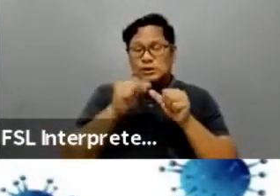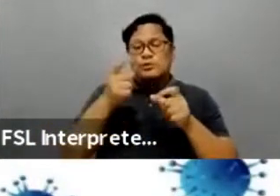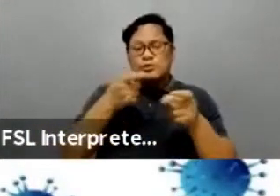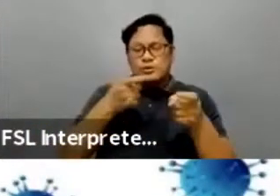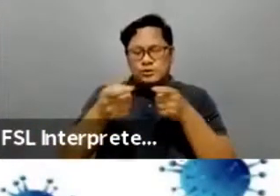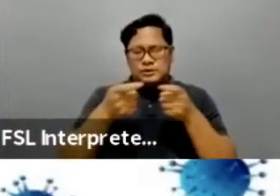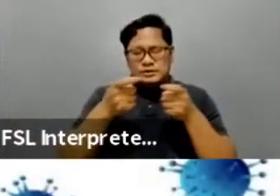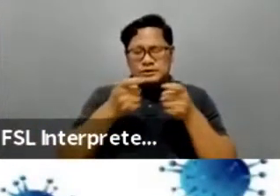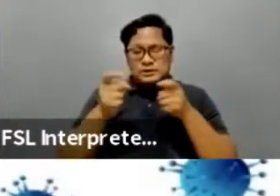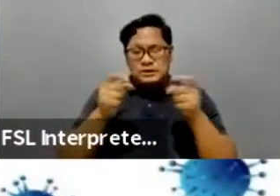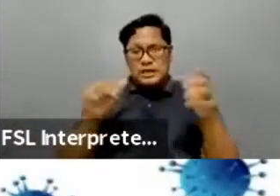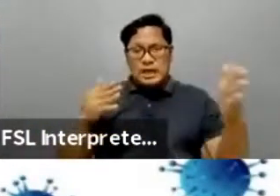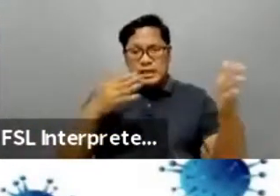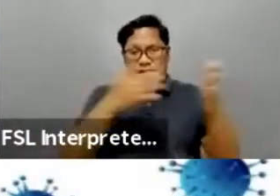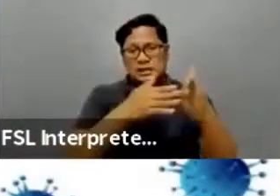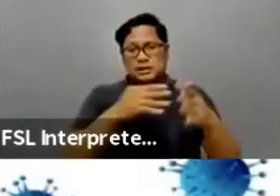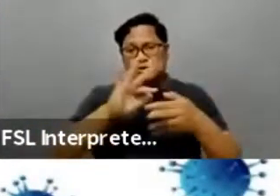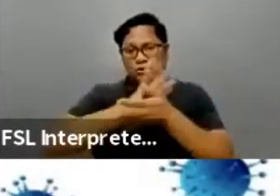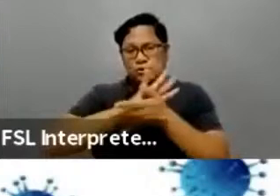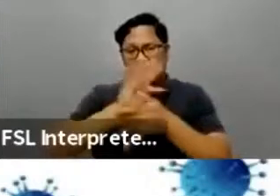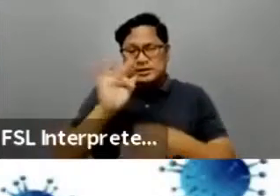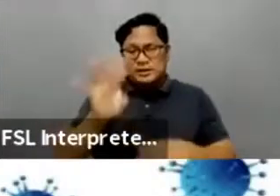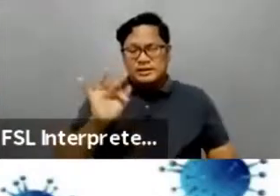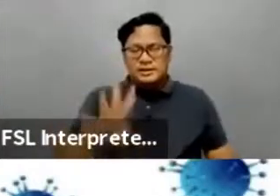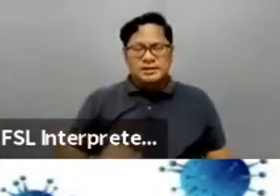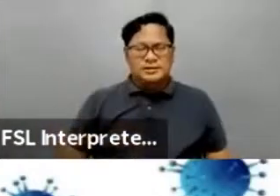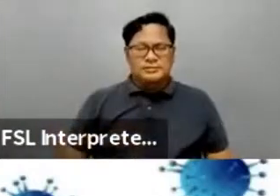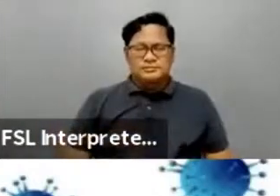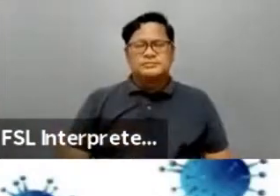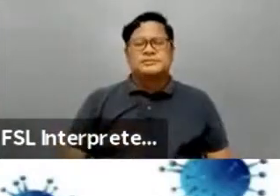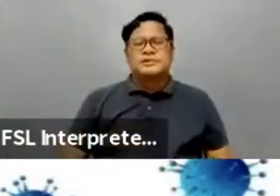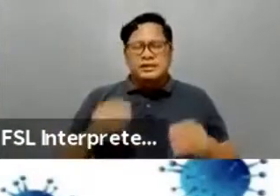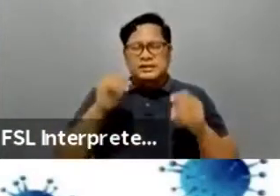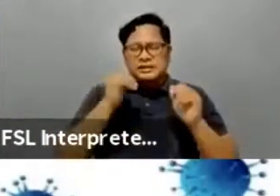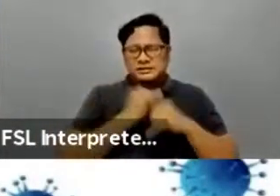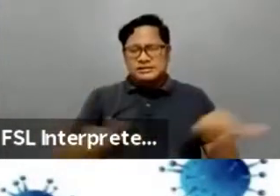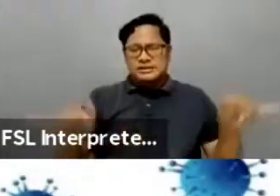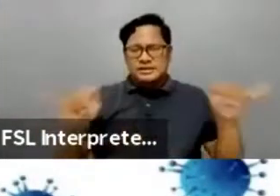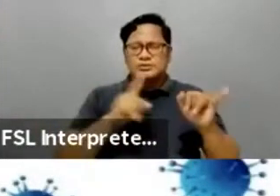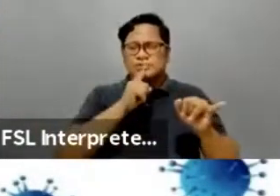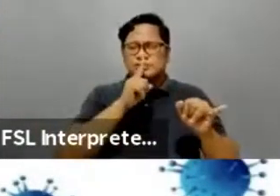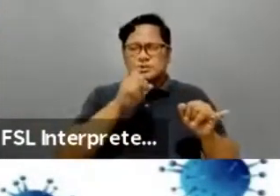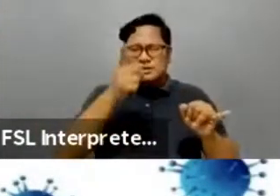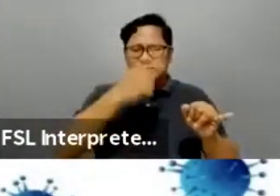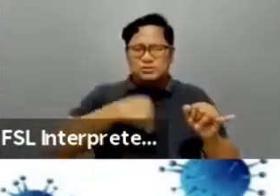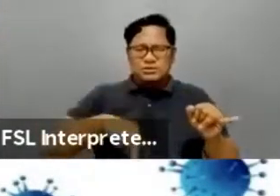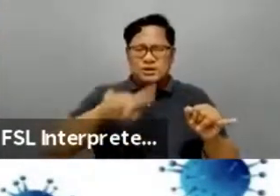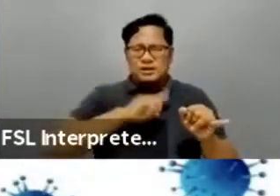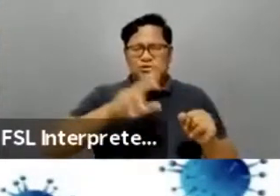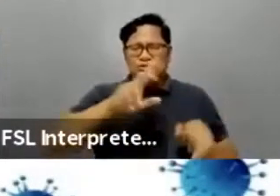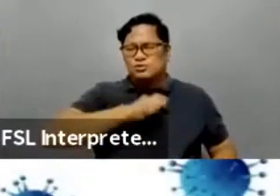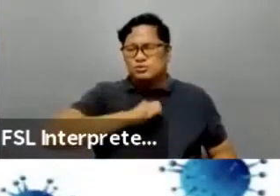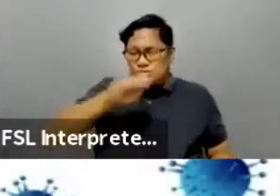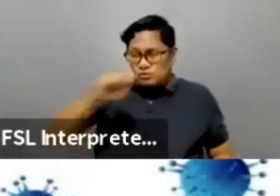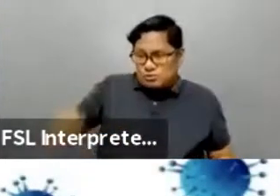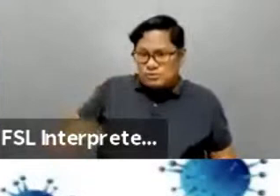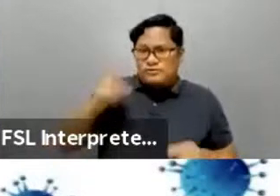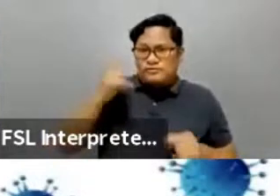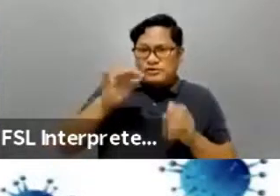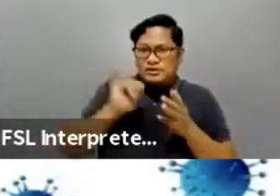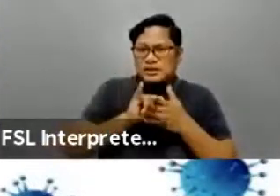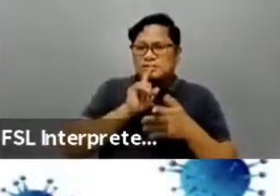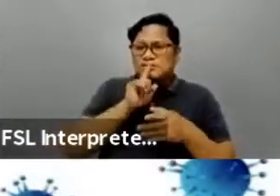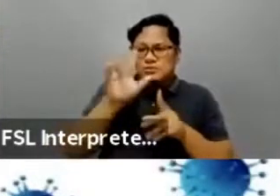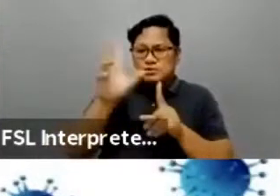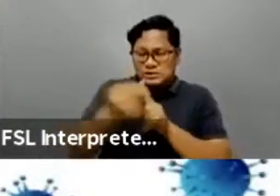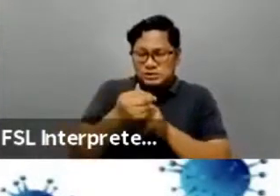operations against COVID-19 and mitigate the consequences and impact of the